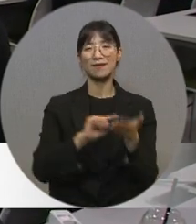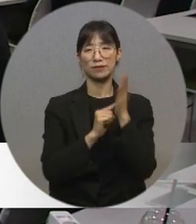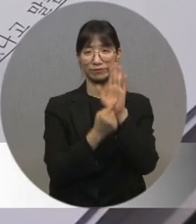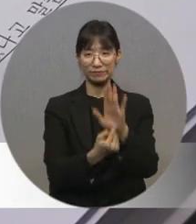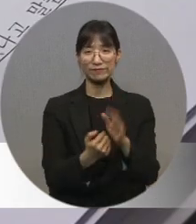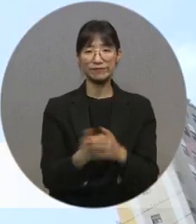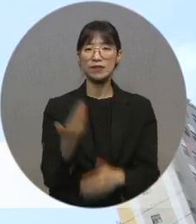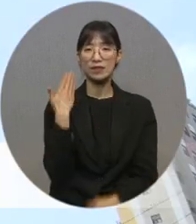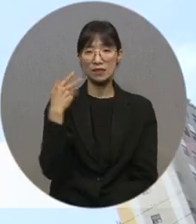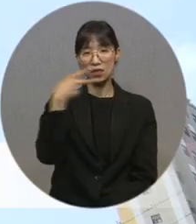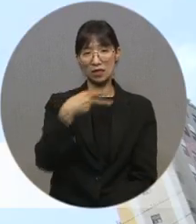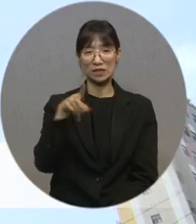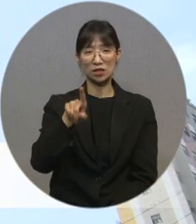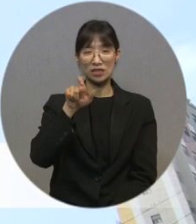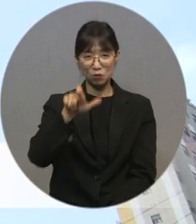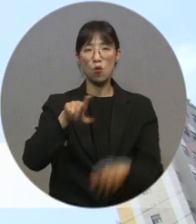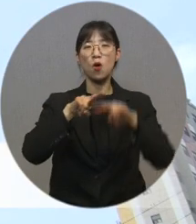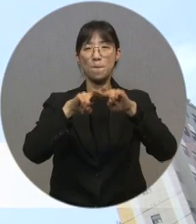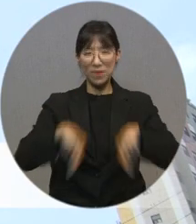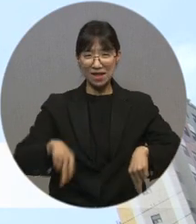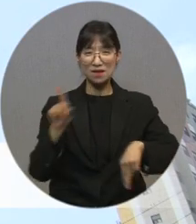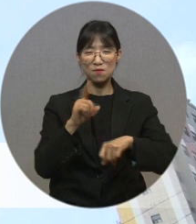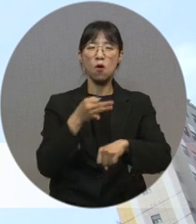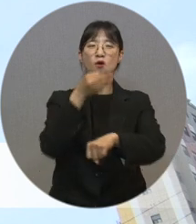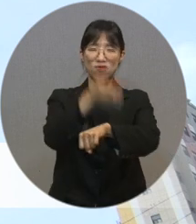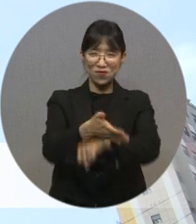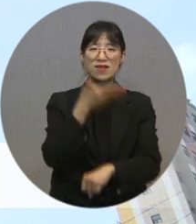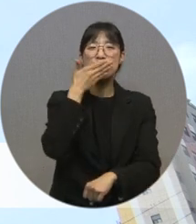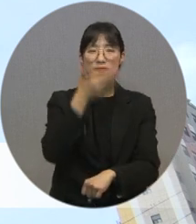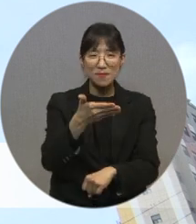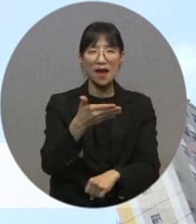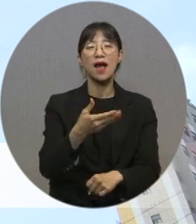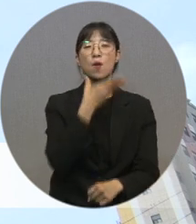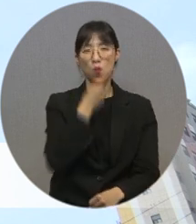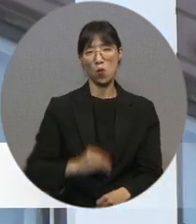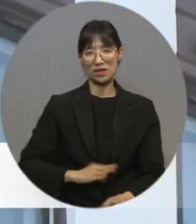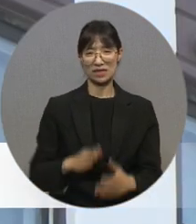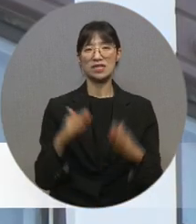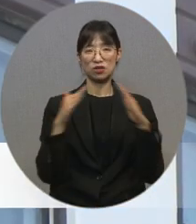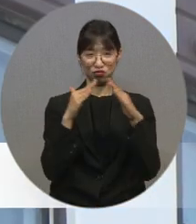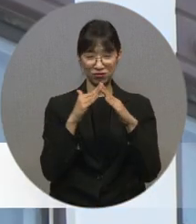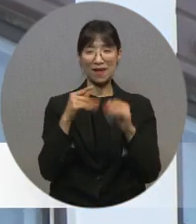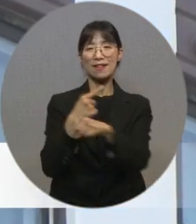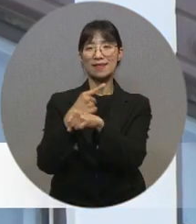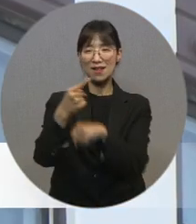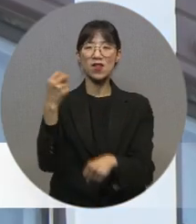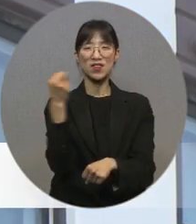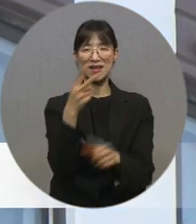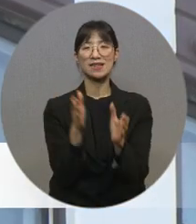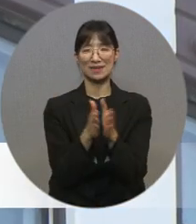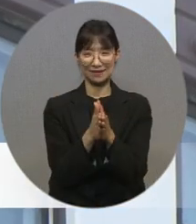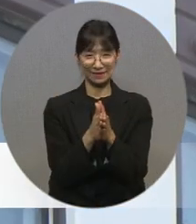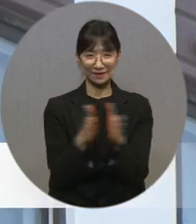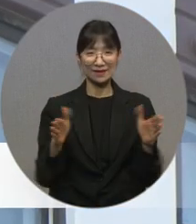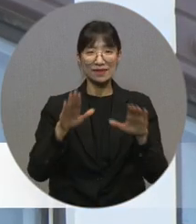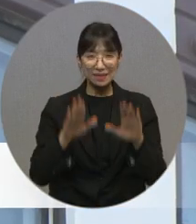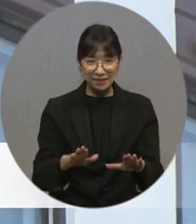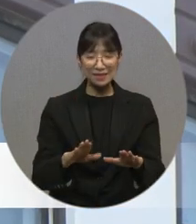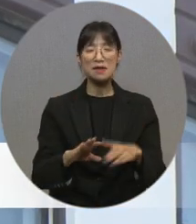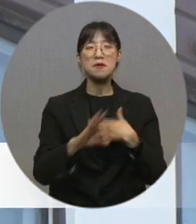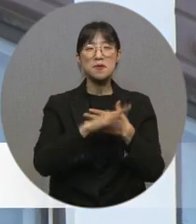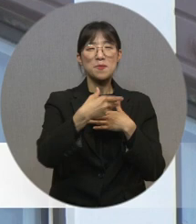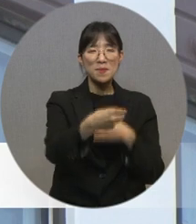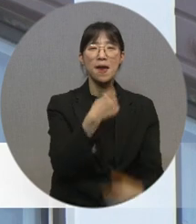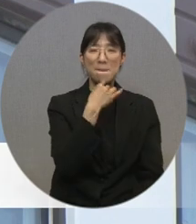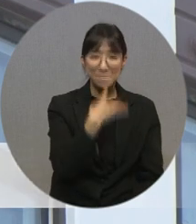특히 지난 2015년 폐지되었던 분양형 노인복지주택을 내년에 재도입해 현재는 임대만